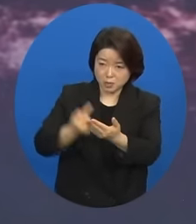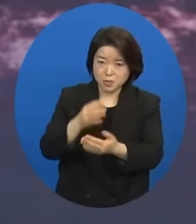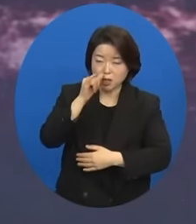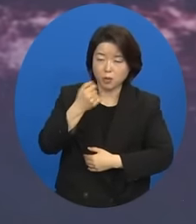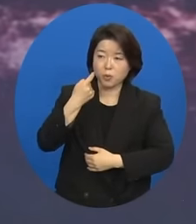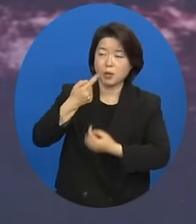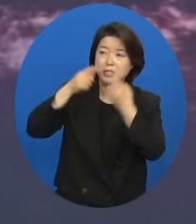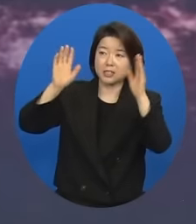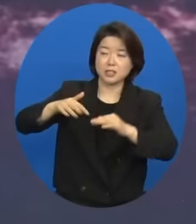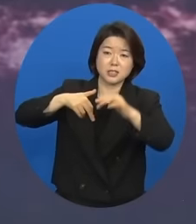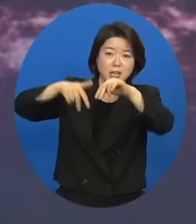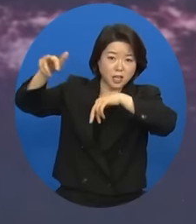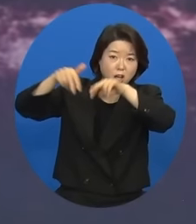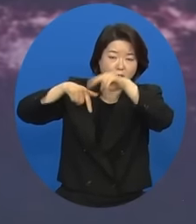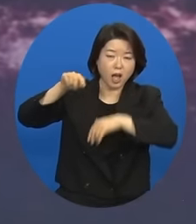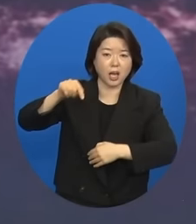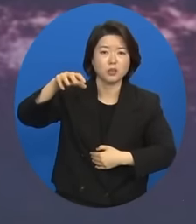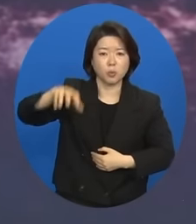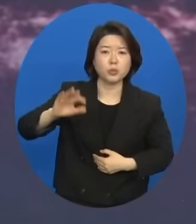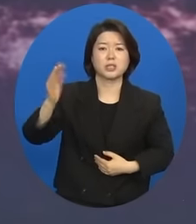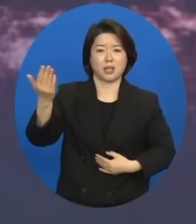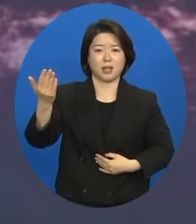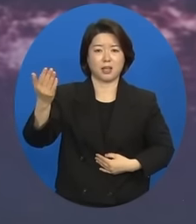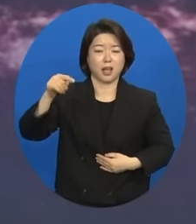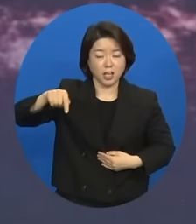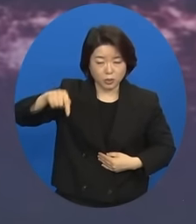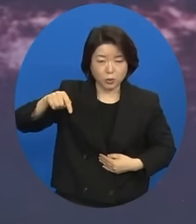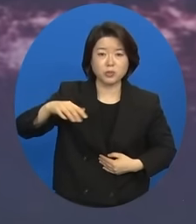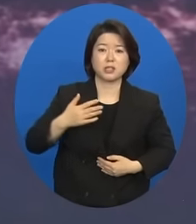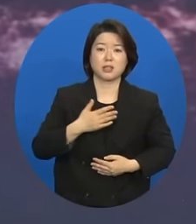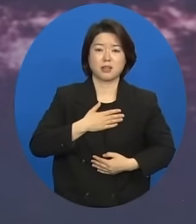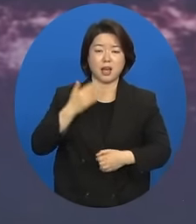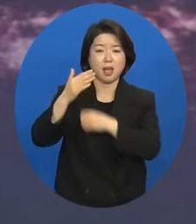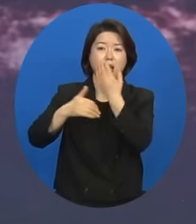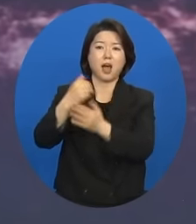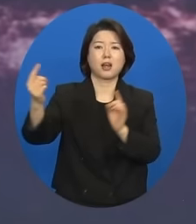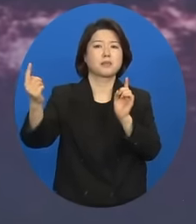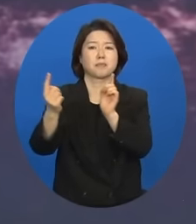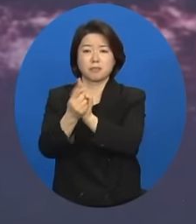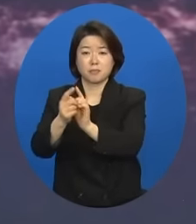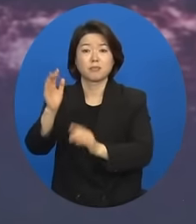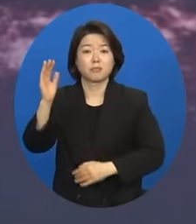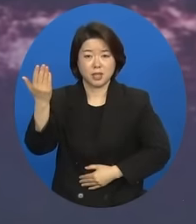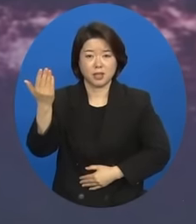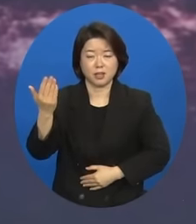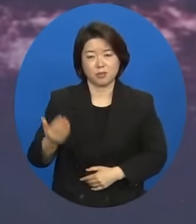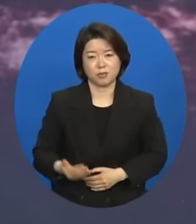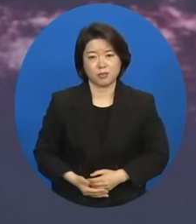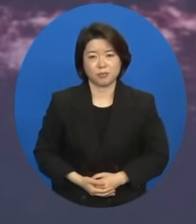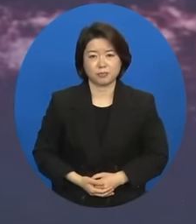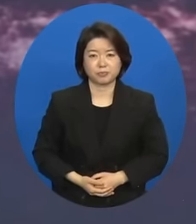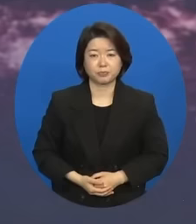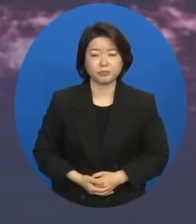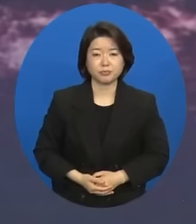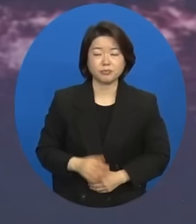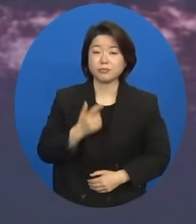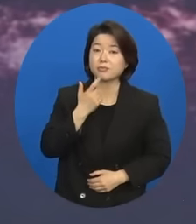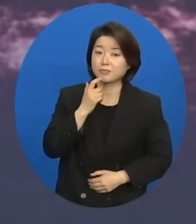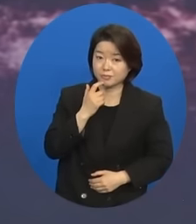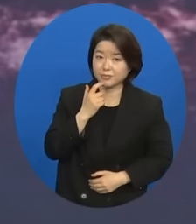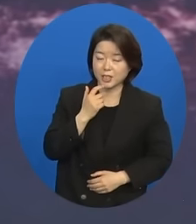천사들의 역사하는 그것이라는 것이죠 바로 거기에서 나의 하나님을 만나게 되는 것입니다이 이제